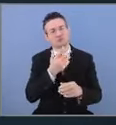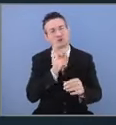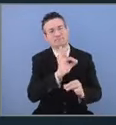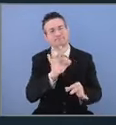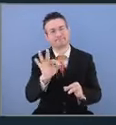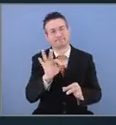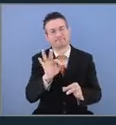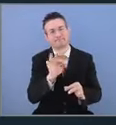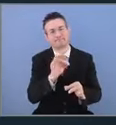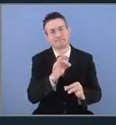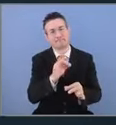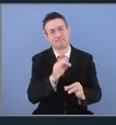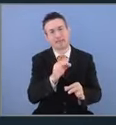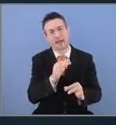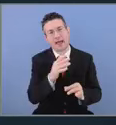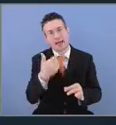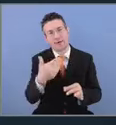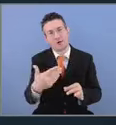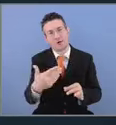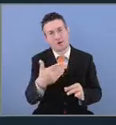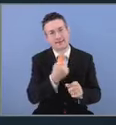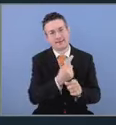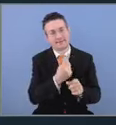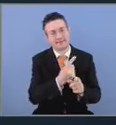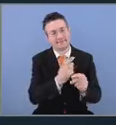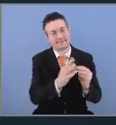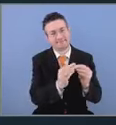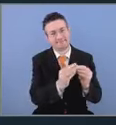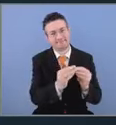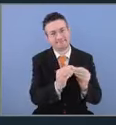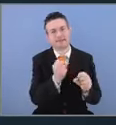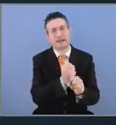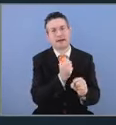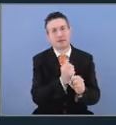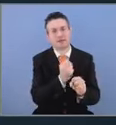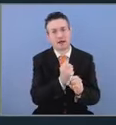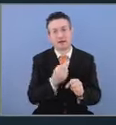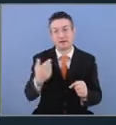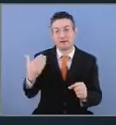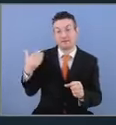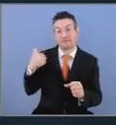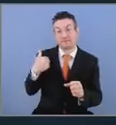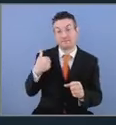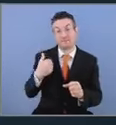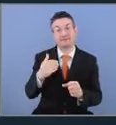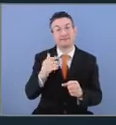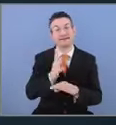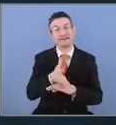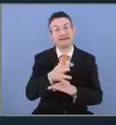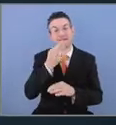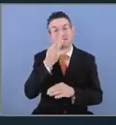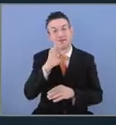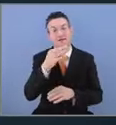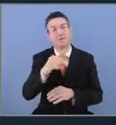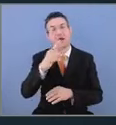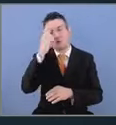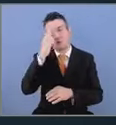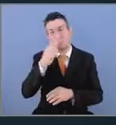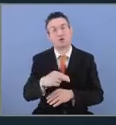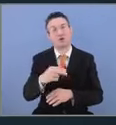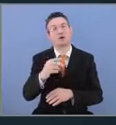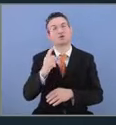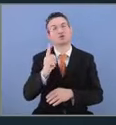sui quali lavorare. Un intervento mi ha preceduto rispetto al ruolo della GDO, che nella